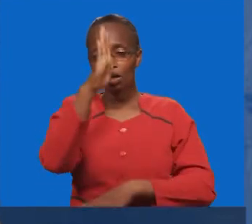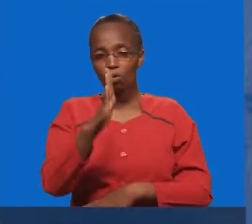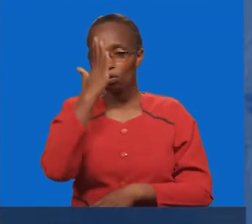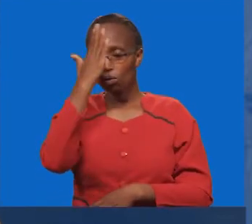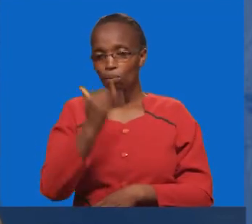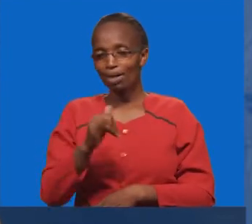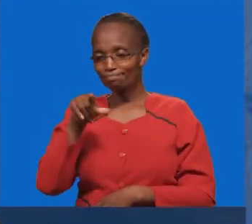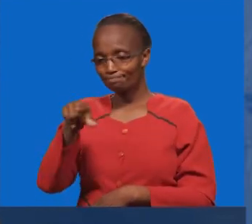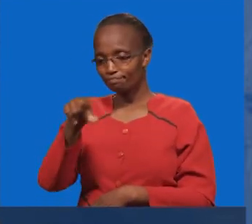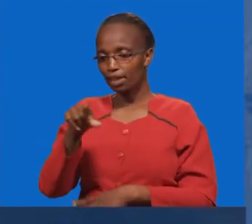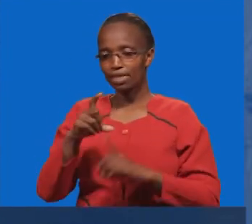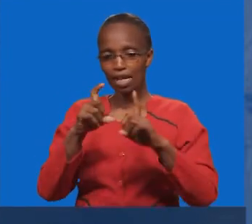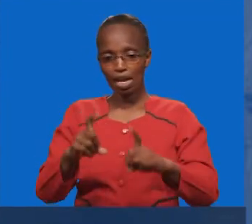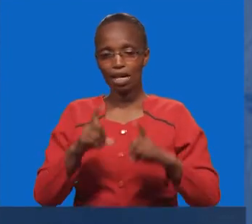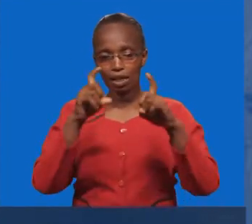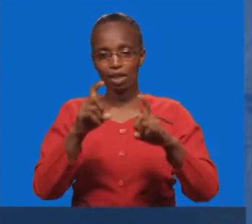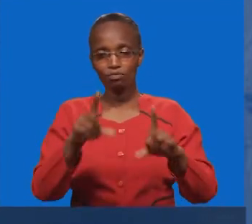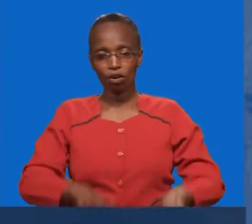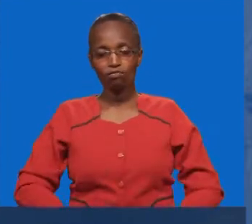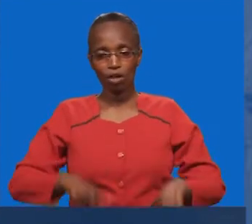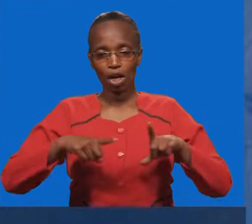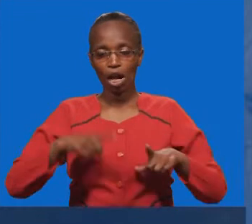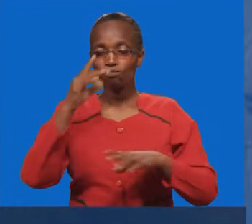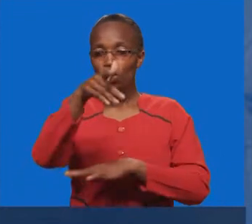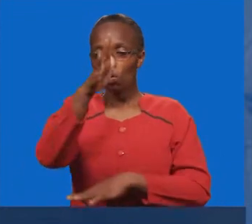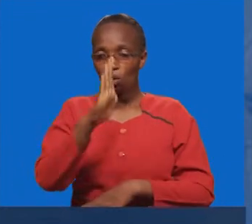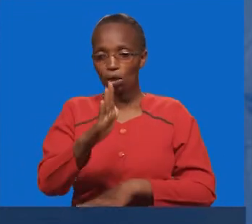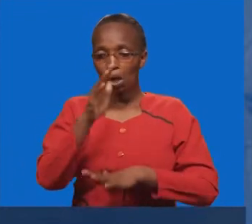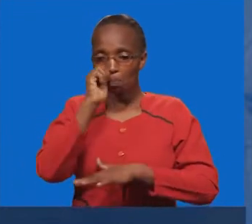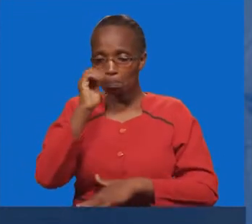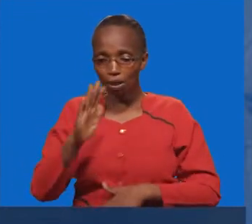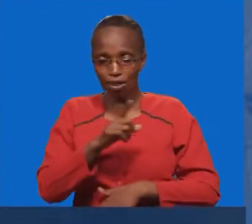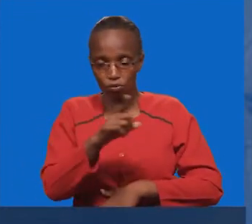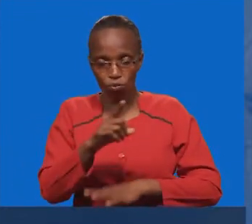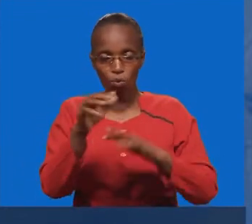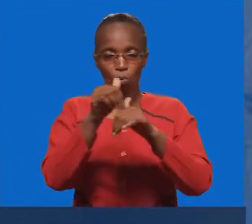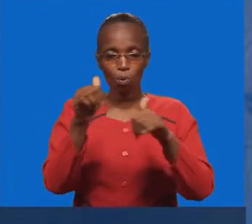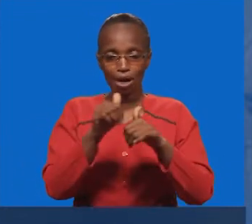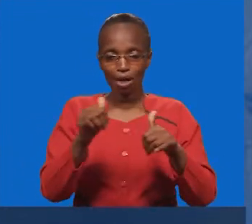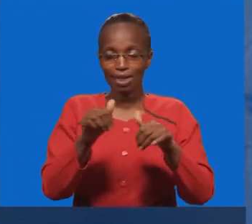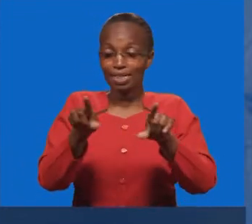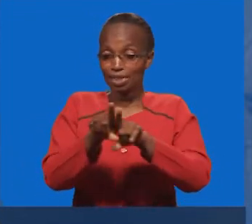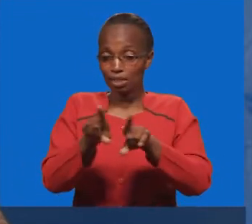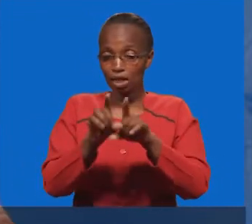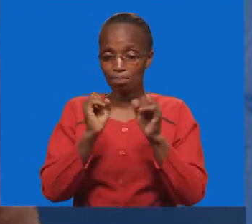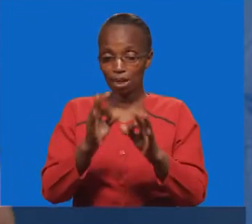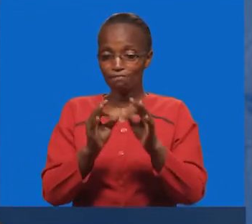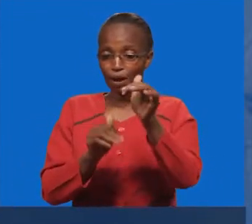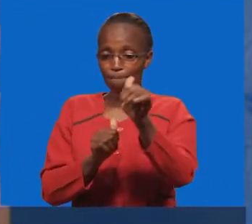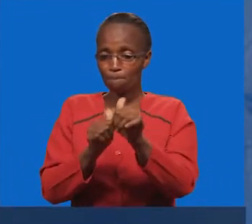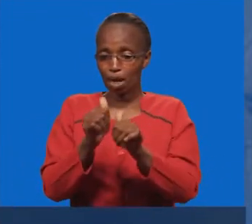Mungu tu kwa sababu ya huo uhai. Mungu ameweza kukubariki na uhai kwa sababu hata